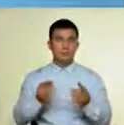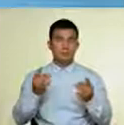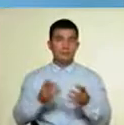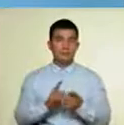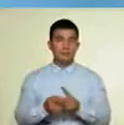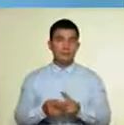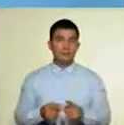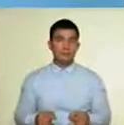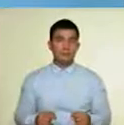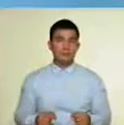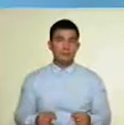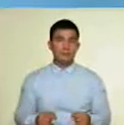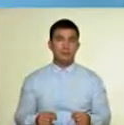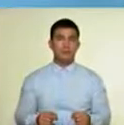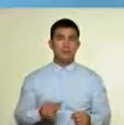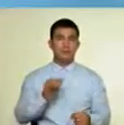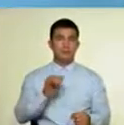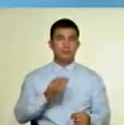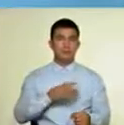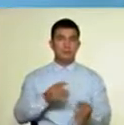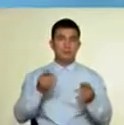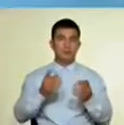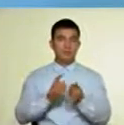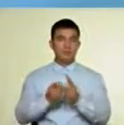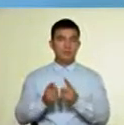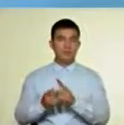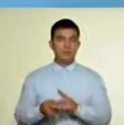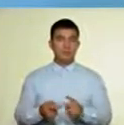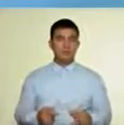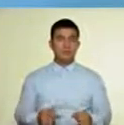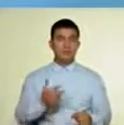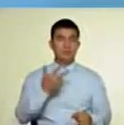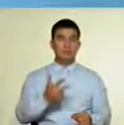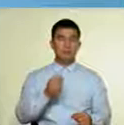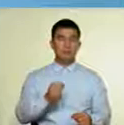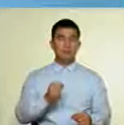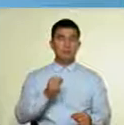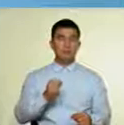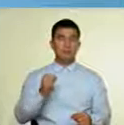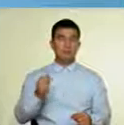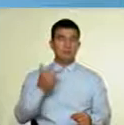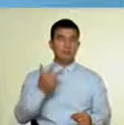soddalashtiring deyilgan. Demak, buni soddalashtirish uchun 3